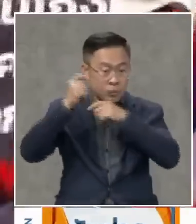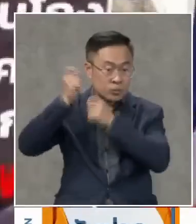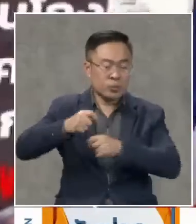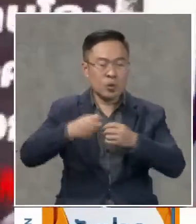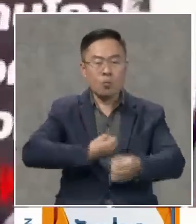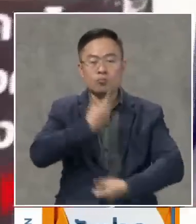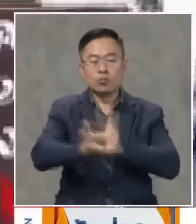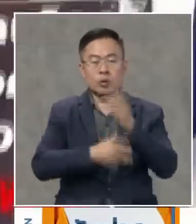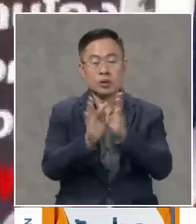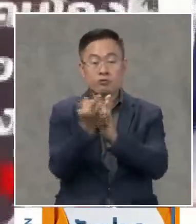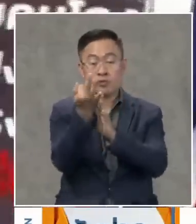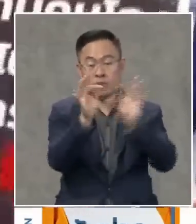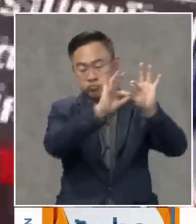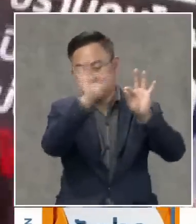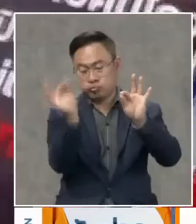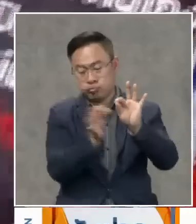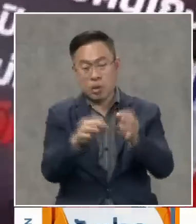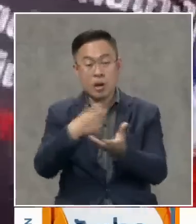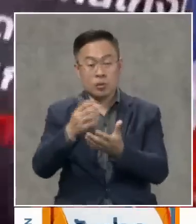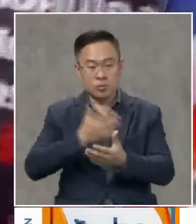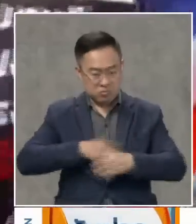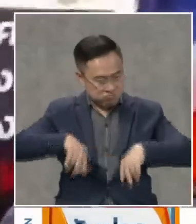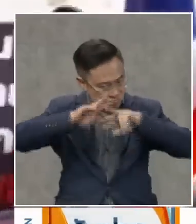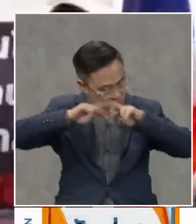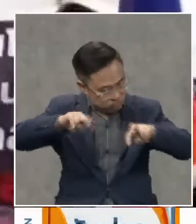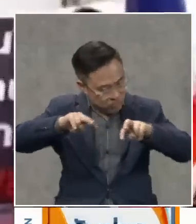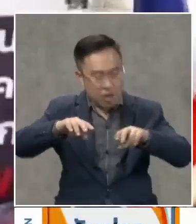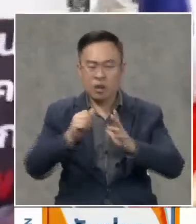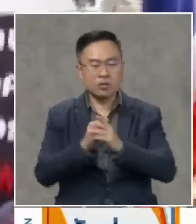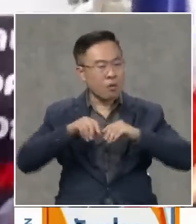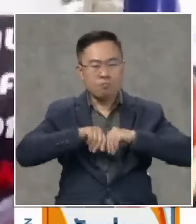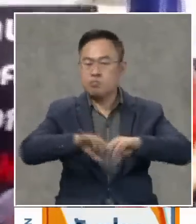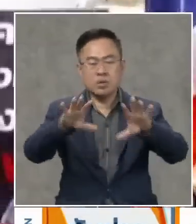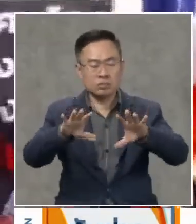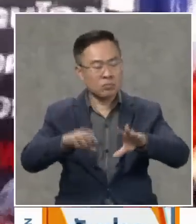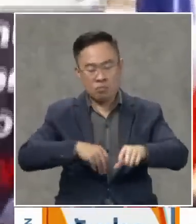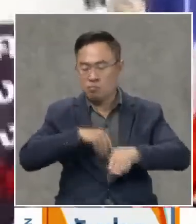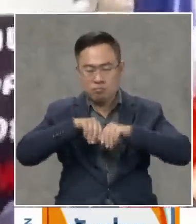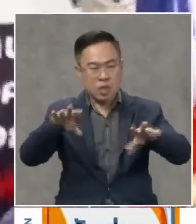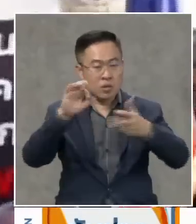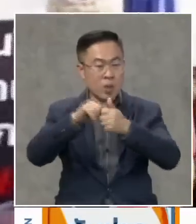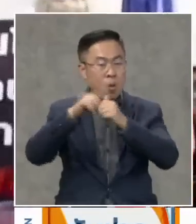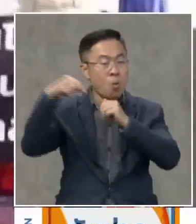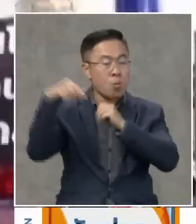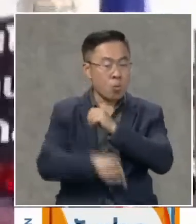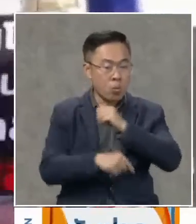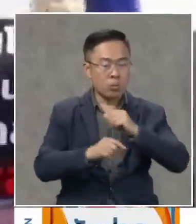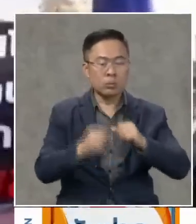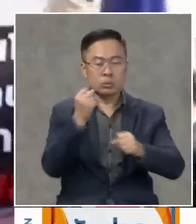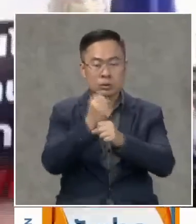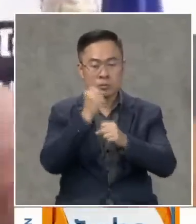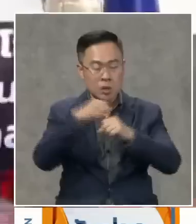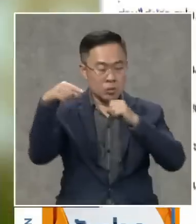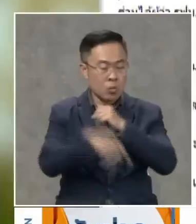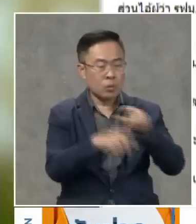งบน Facebook ส่วนตัวย้ำว่าจะเดินหน้าเปิดเผยความจริงเกี่ยวกับการทุจริตอย่างต่อเนื่องแล้วบอกด้วยว่ามีเอกสาร